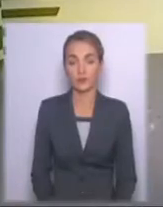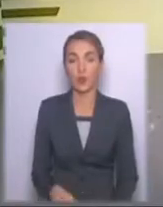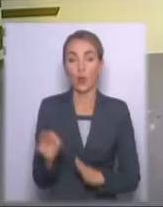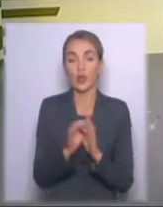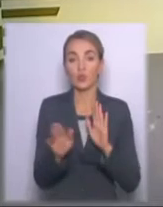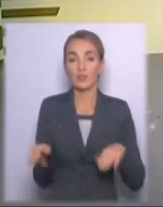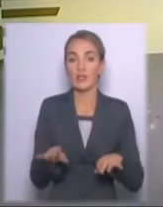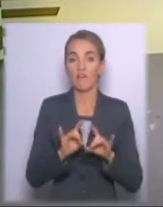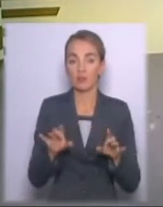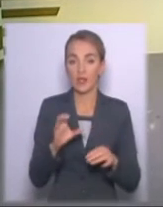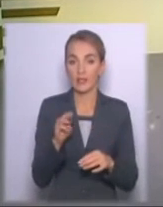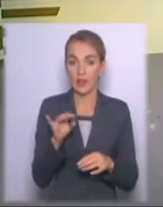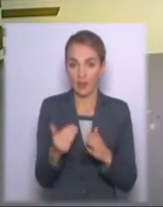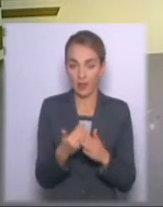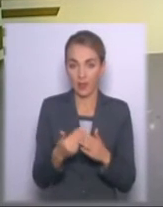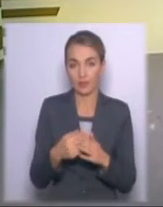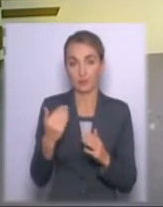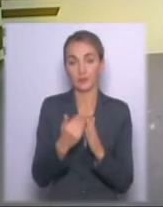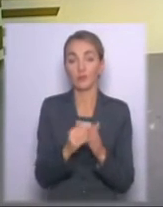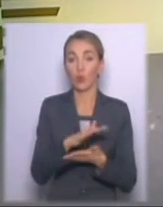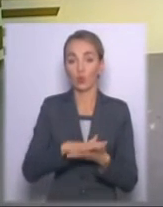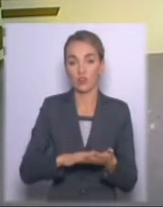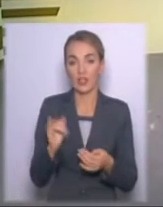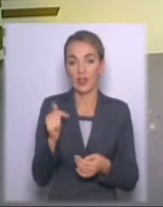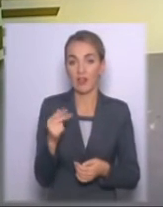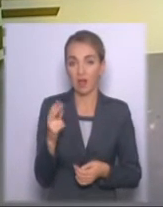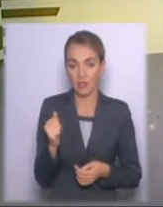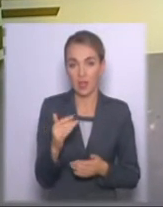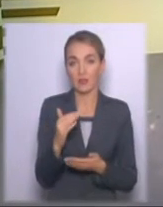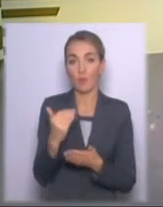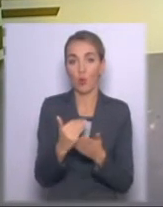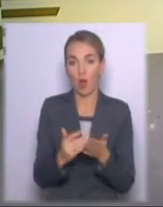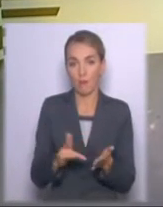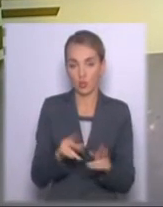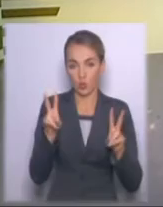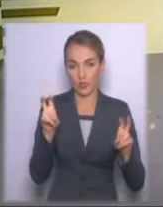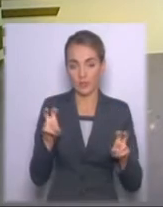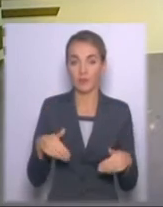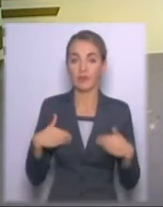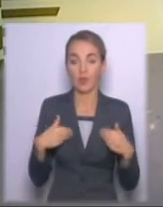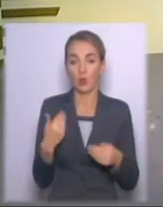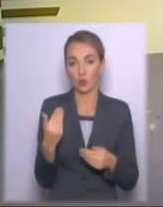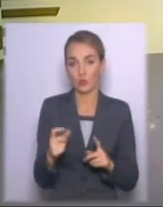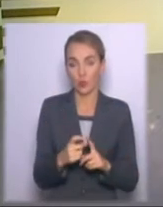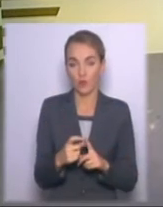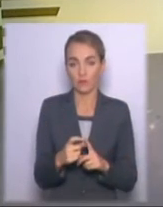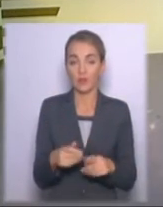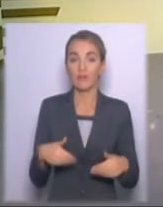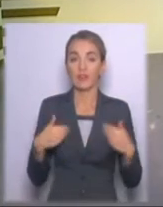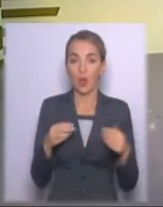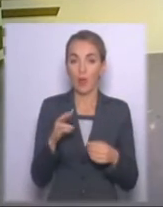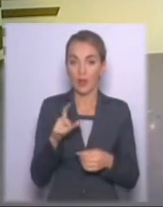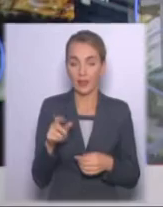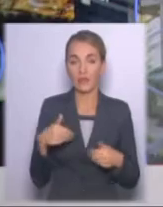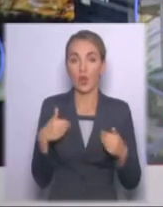Одразу після випуску СТН ефір телеканалу «Київ» продовжить Ірина Главацька та програма «Столиця». Ірино, вітаю, тобі слово. Вітаю тебе, Марія,